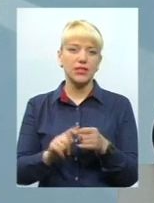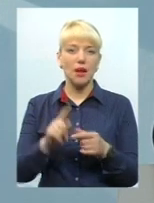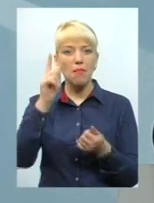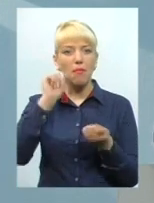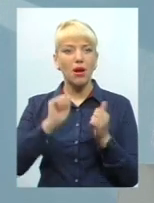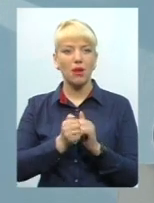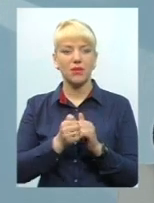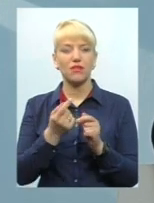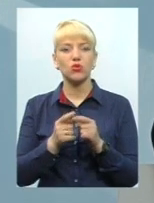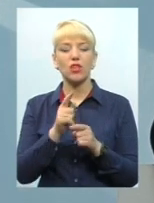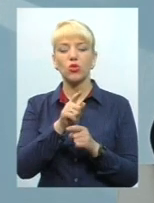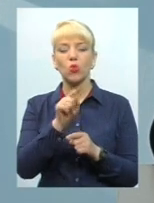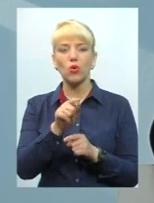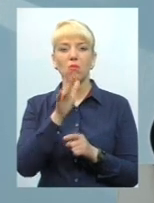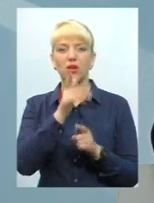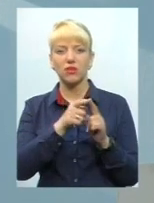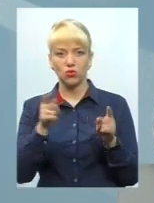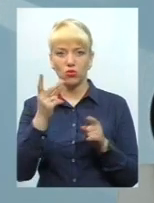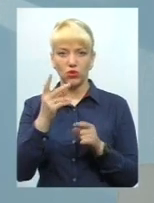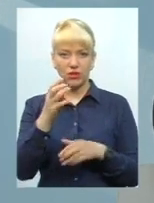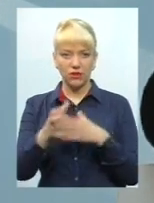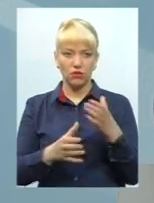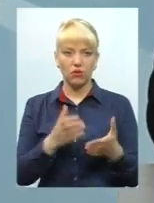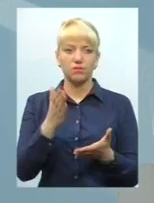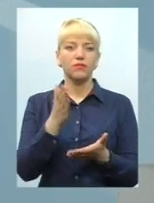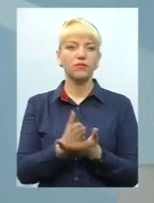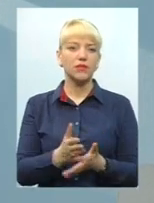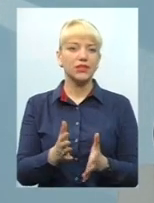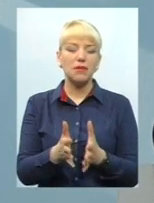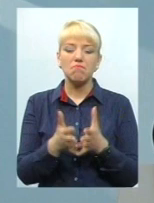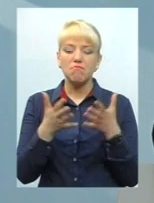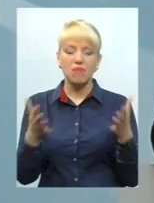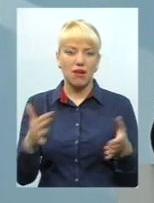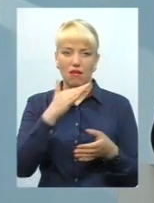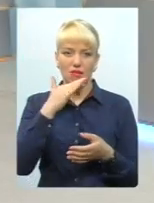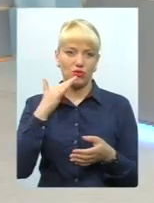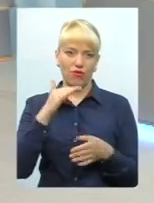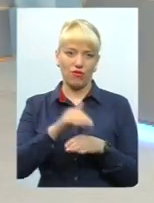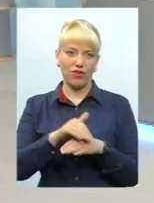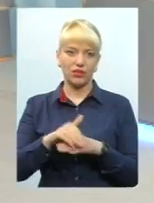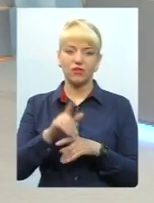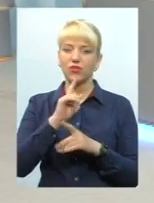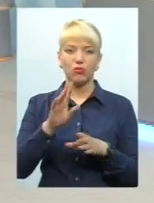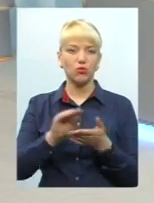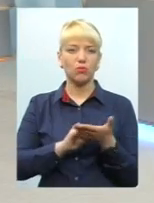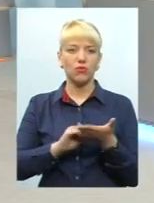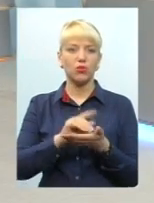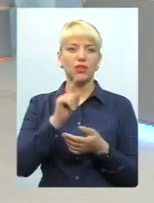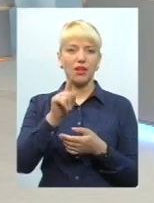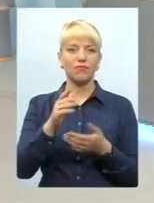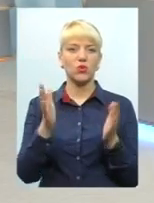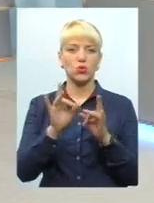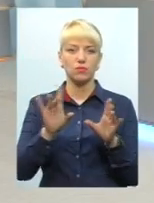скажімо, за той період Другої світової містить надзвичайно багато фактів. Я не буду повторювати, я бачив, там вже в закладці